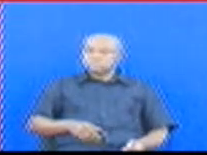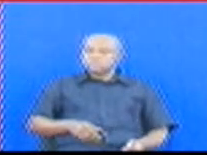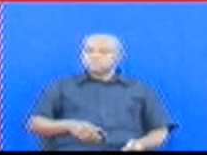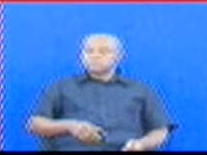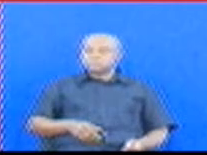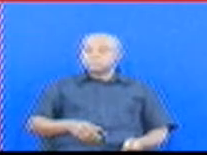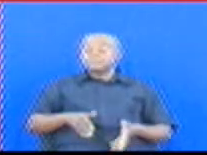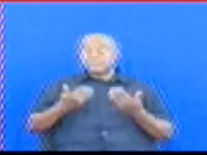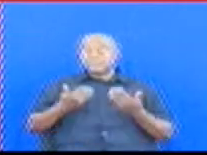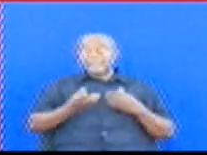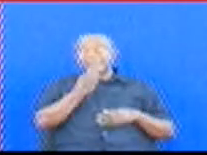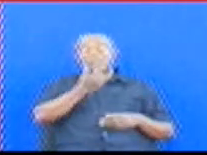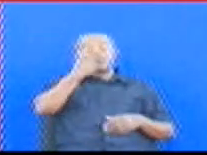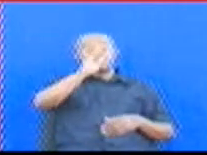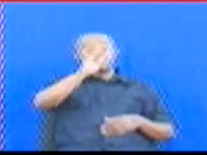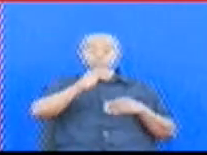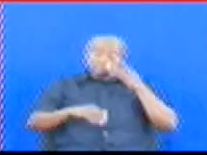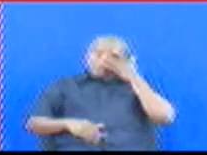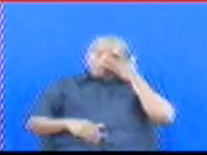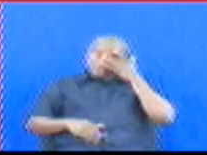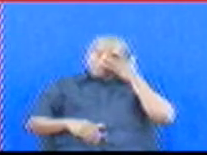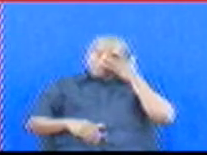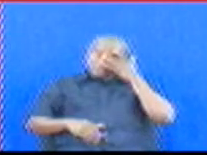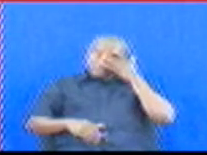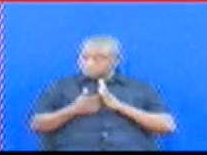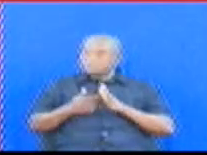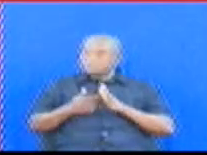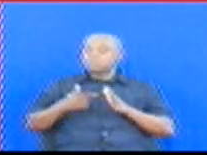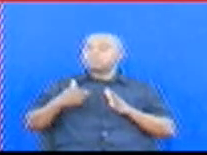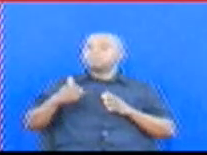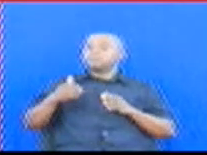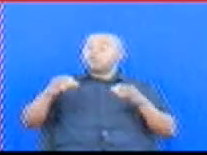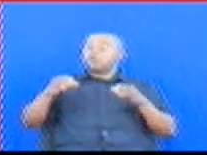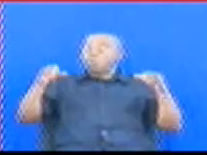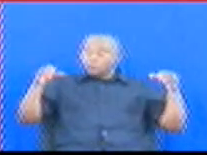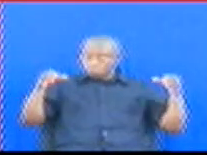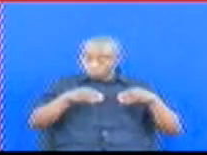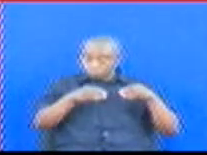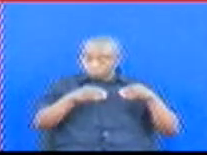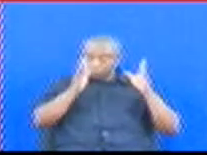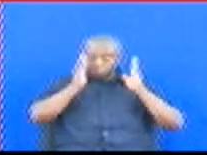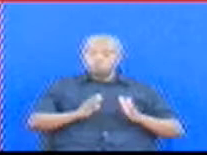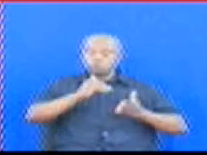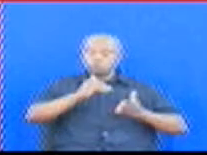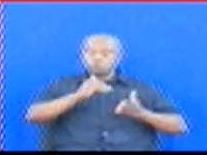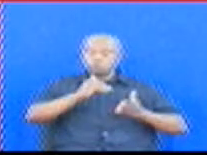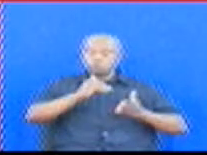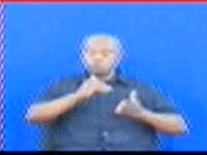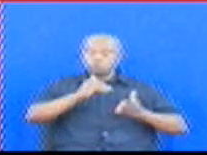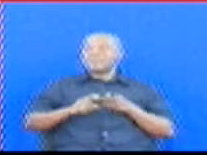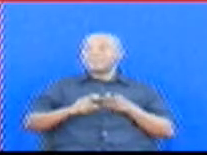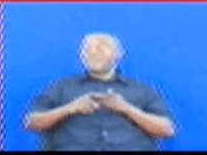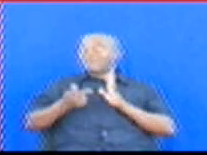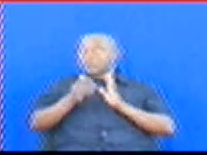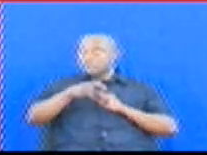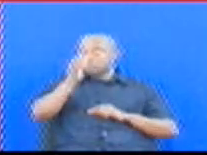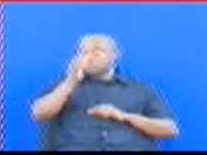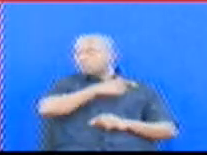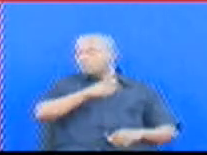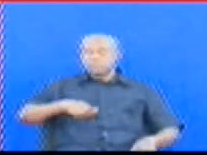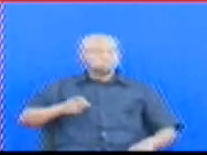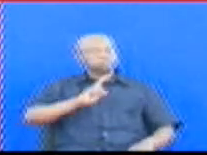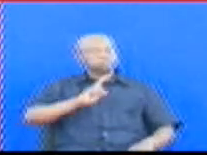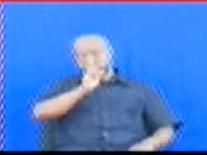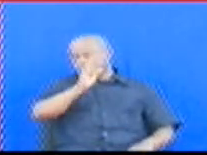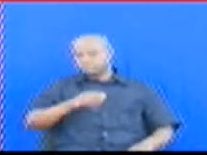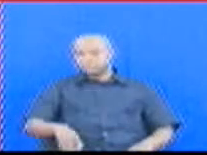kutoa taarifa muhimu. Ikiwa commission ya bunge, wakuu wa idara, watumishi wake watateuliwa na president. Labda unataka niweke